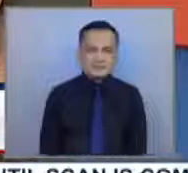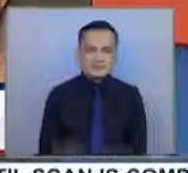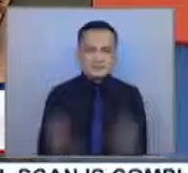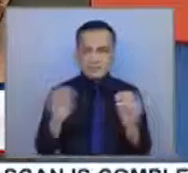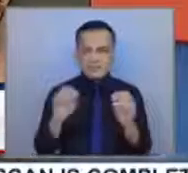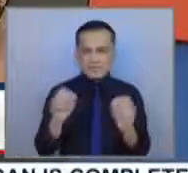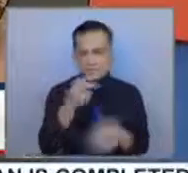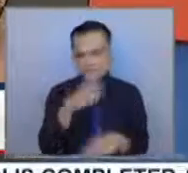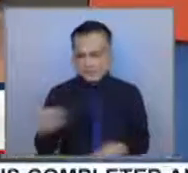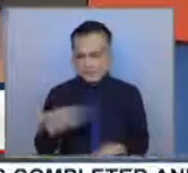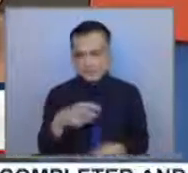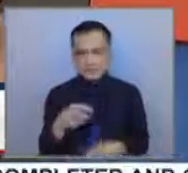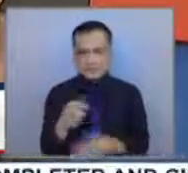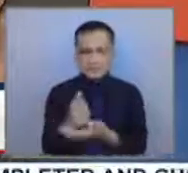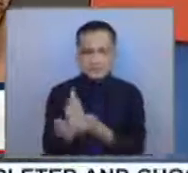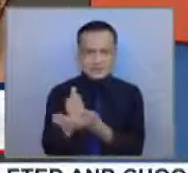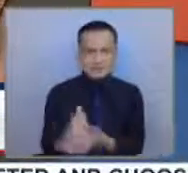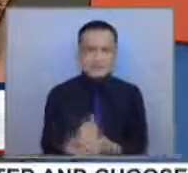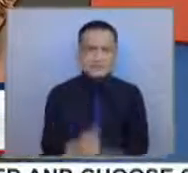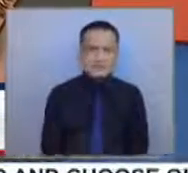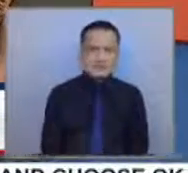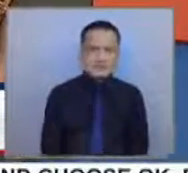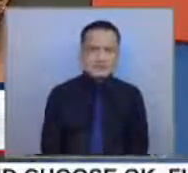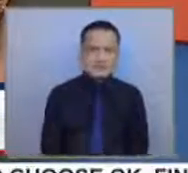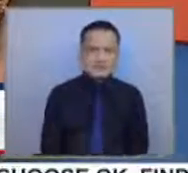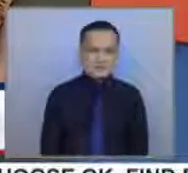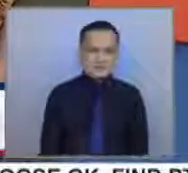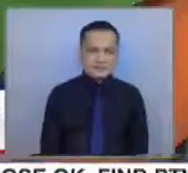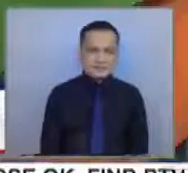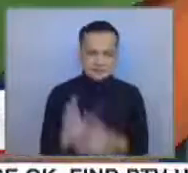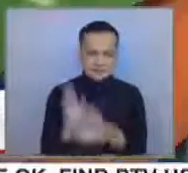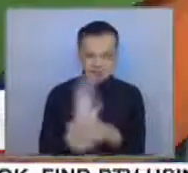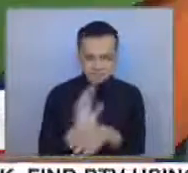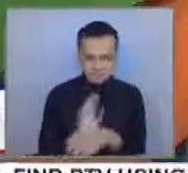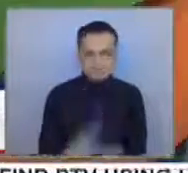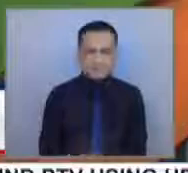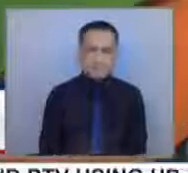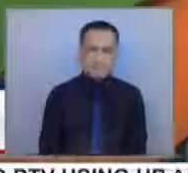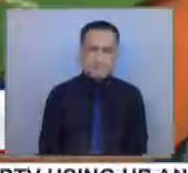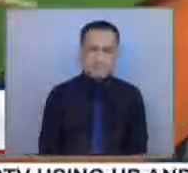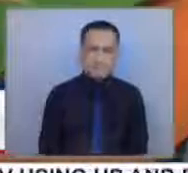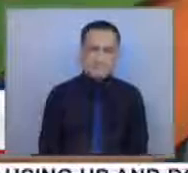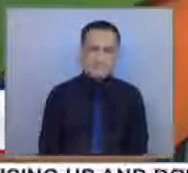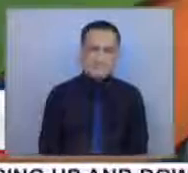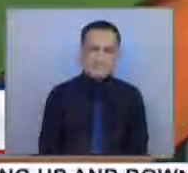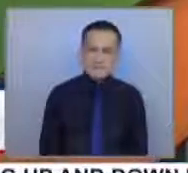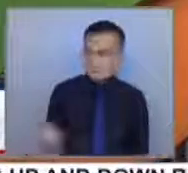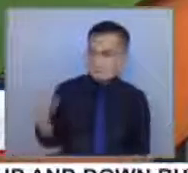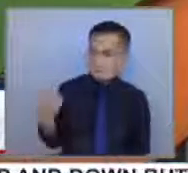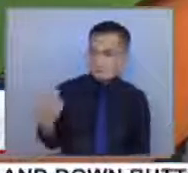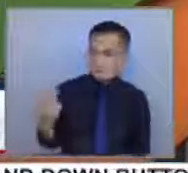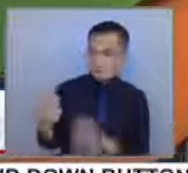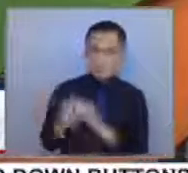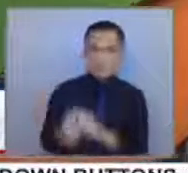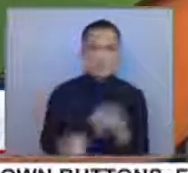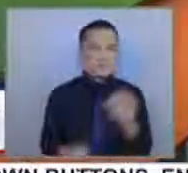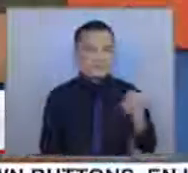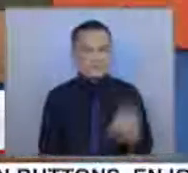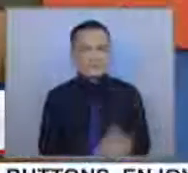turo-turo muna. Ayun. Walang pelikula. Kasama niyo si sir. Matagal na rin po kayong nagtuturo. Nag-major din kayo, sir.